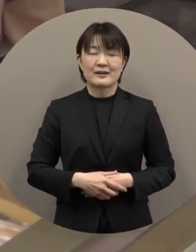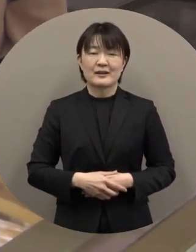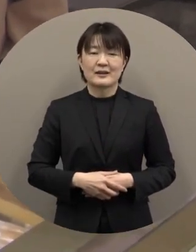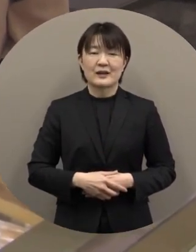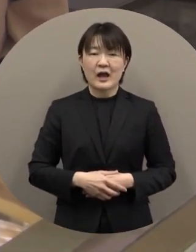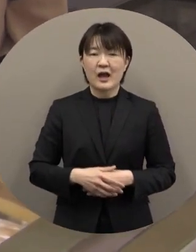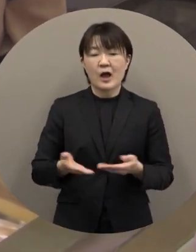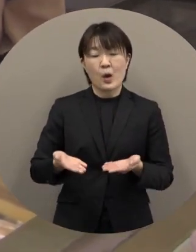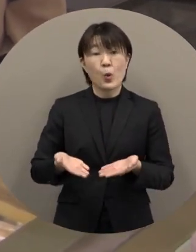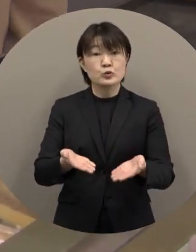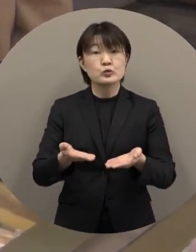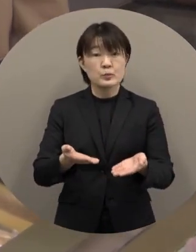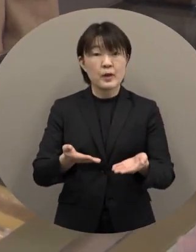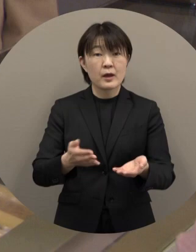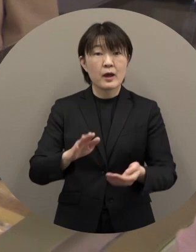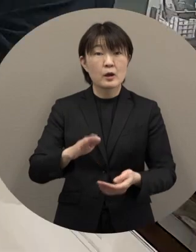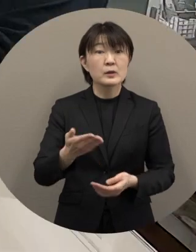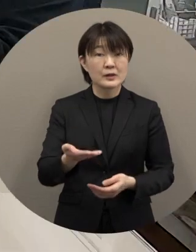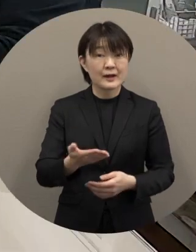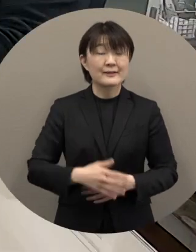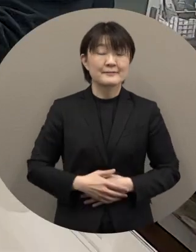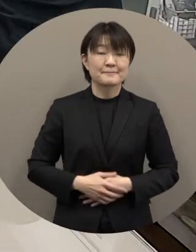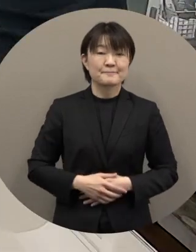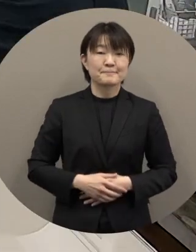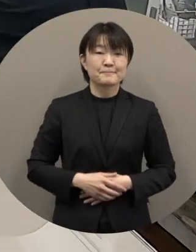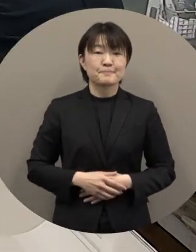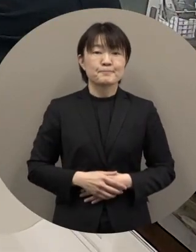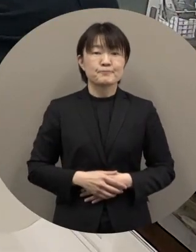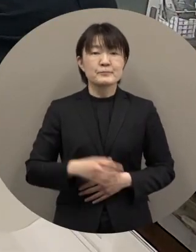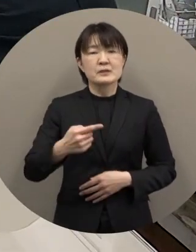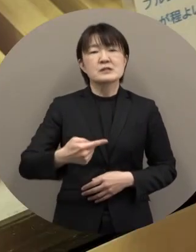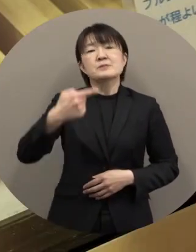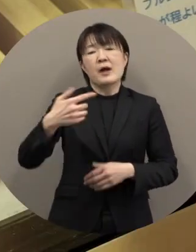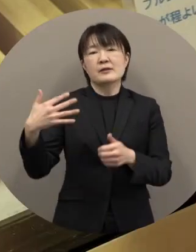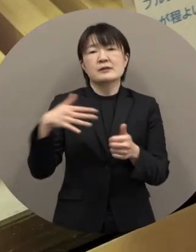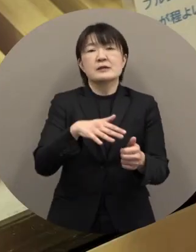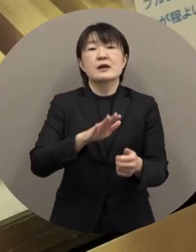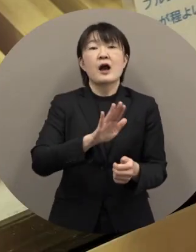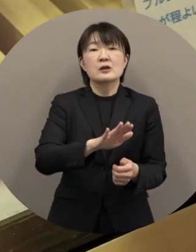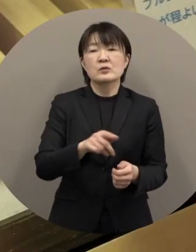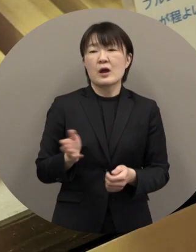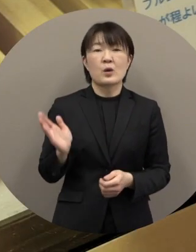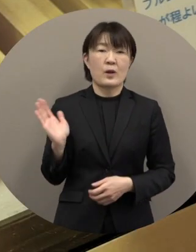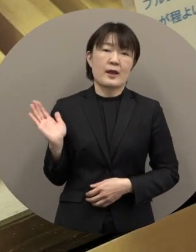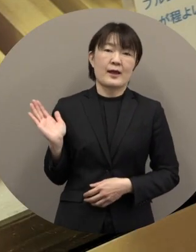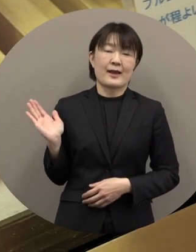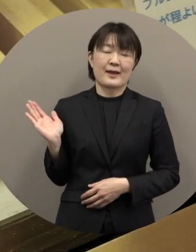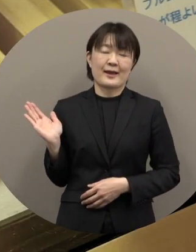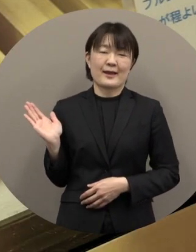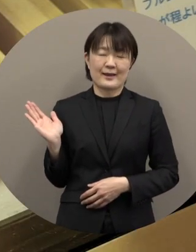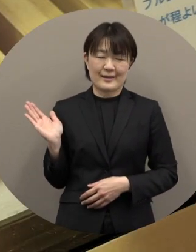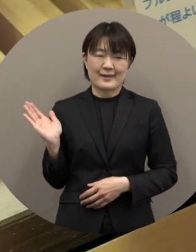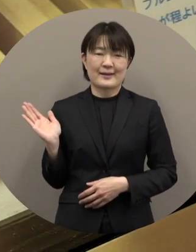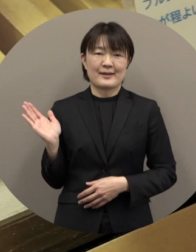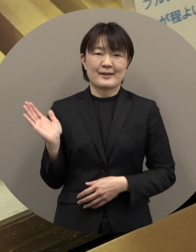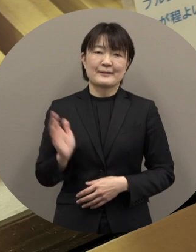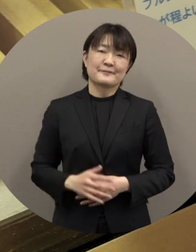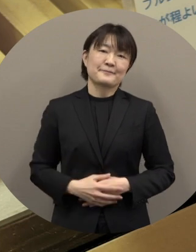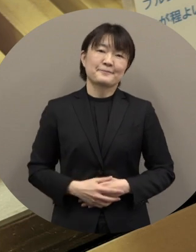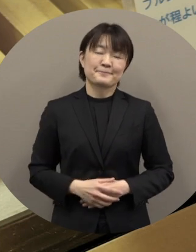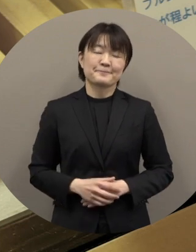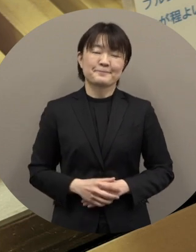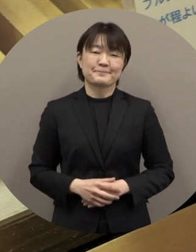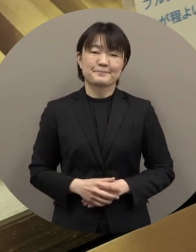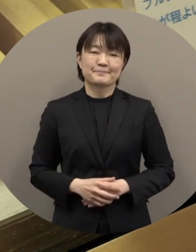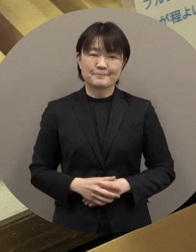っとおすすめみたいな。 は い、 確かに、 一番人気はこちらのプレーンなタイプのベイクドチーズになります。 ベイクドチーズ、 はい、